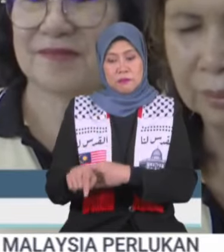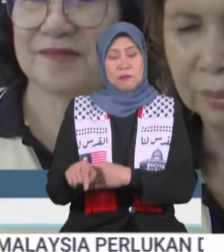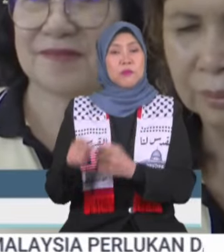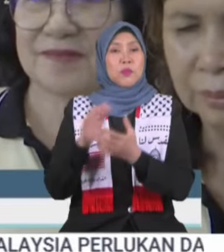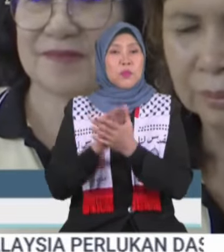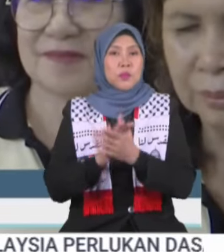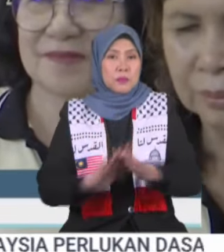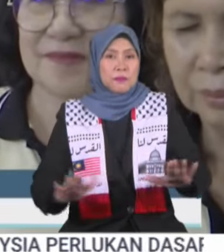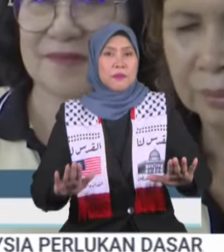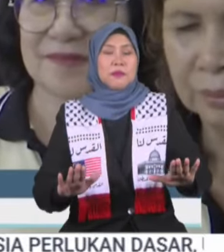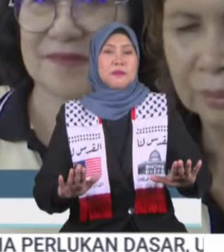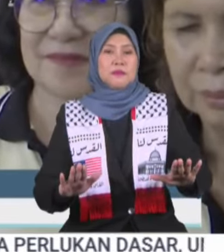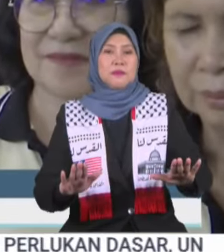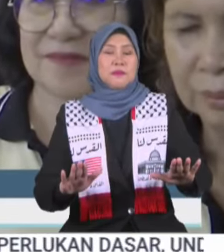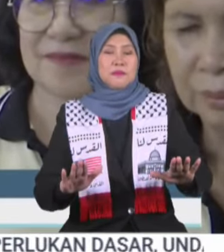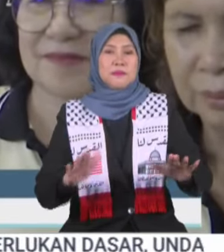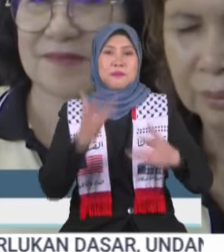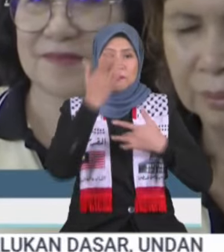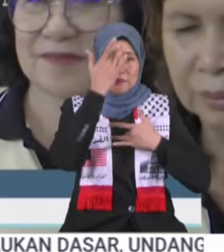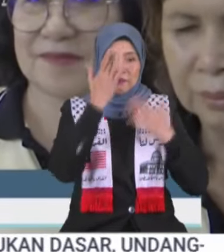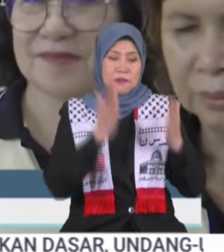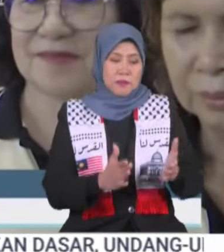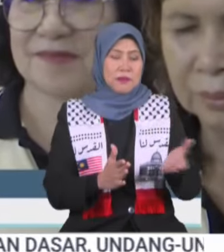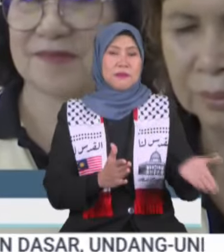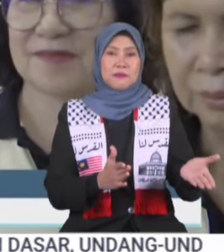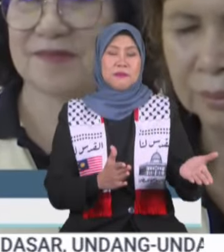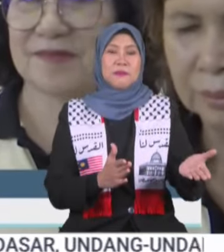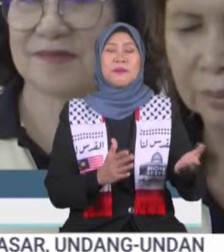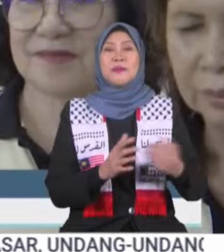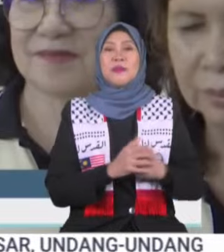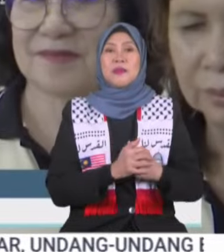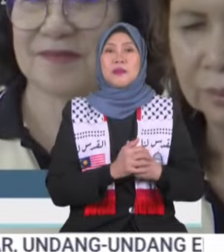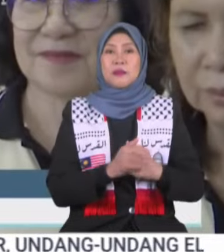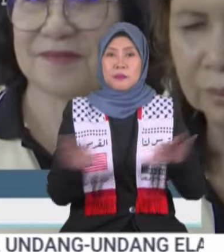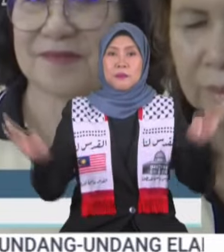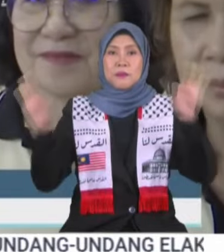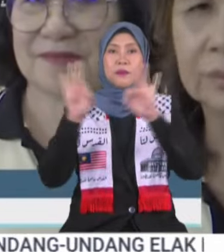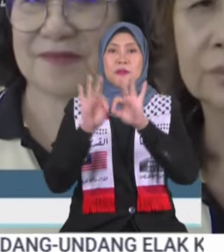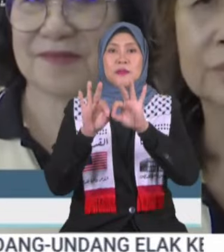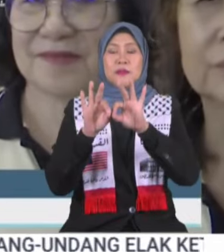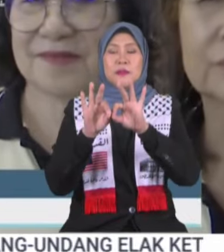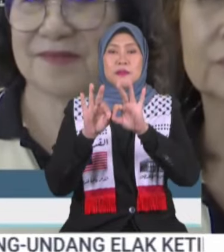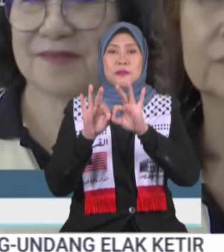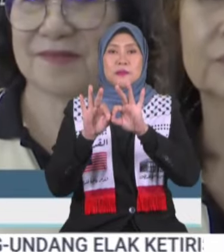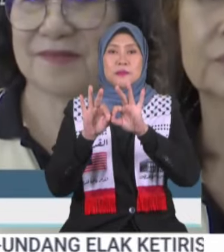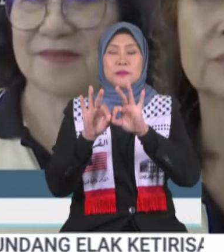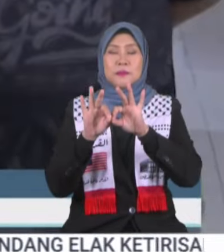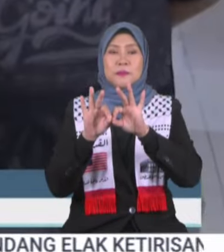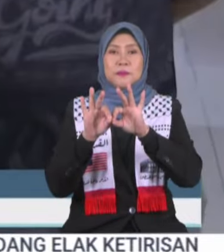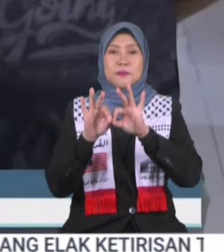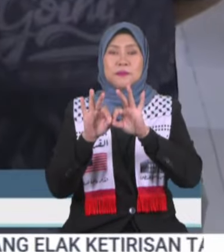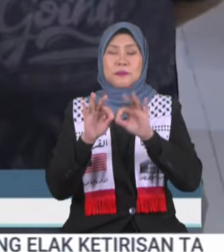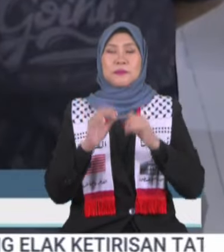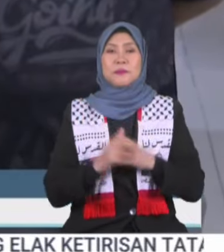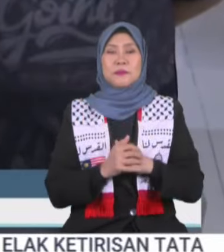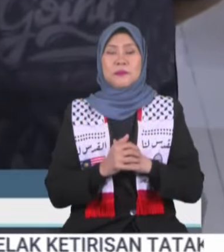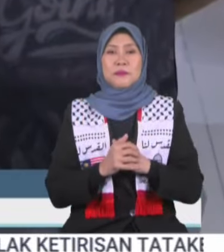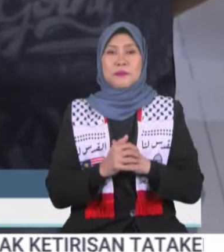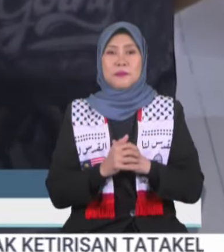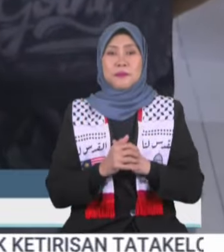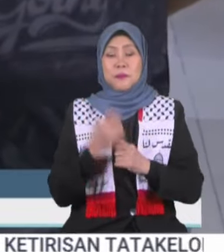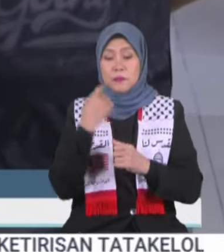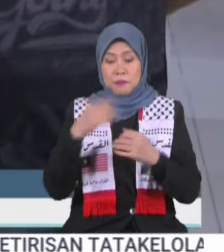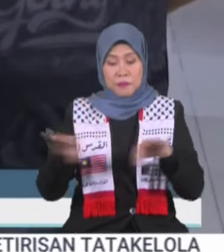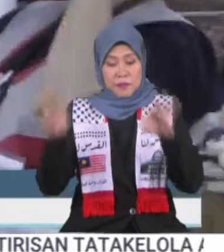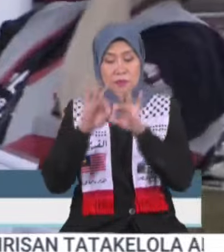keselamatan ya ya untuk kita selamatkan nyawa jadi adalah penting bagi e yang